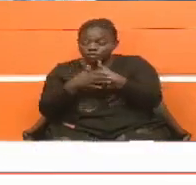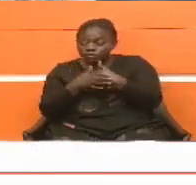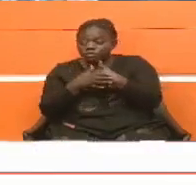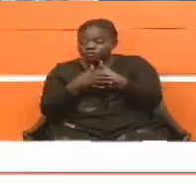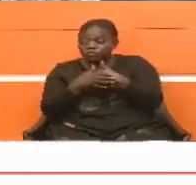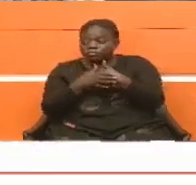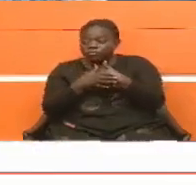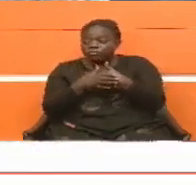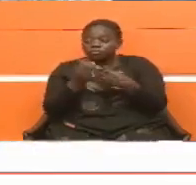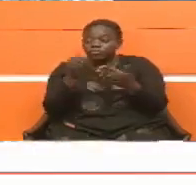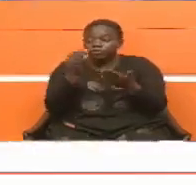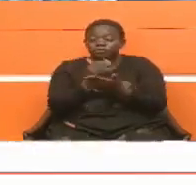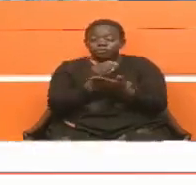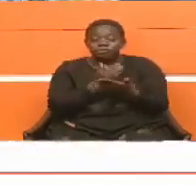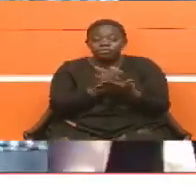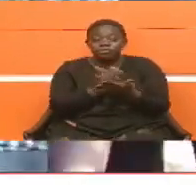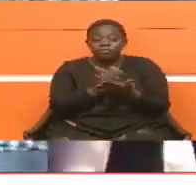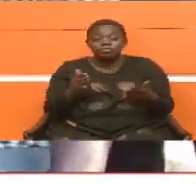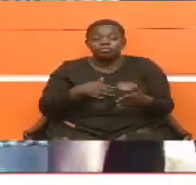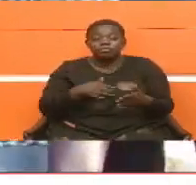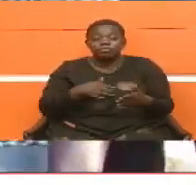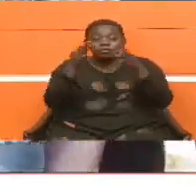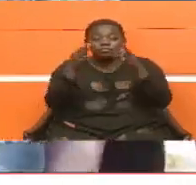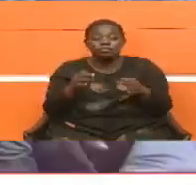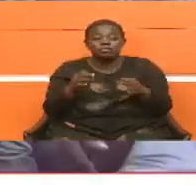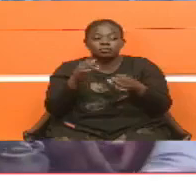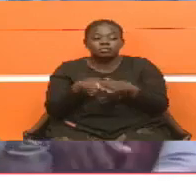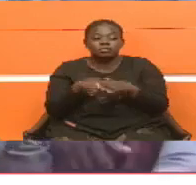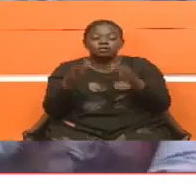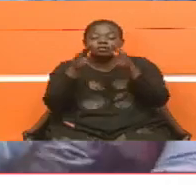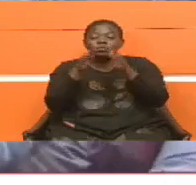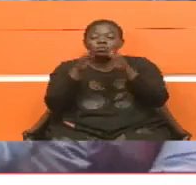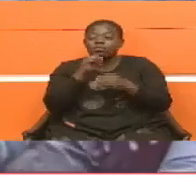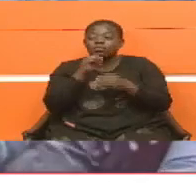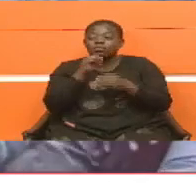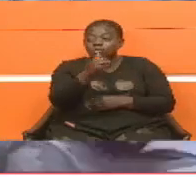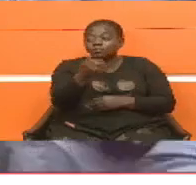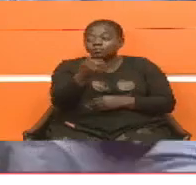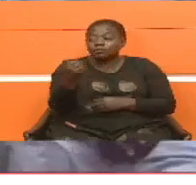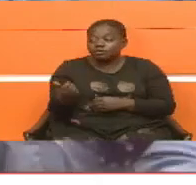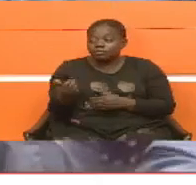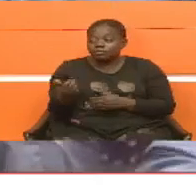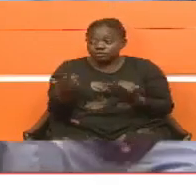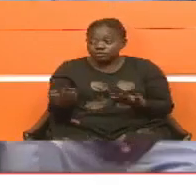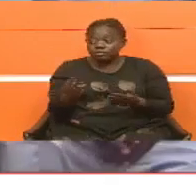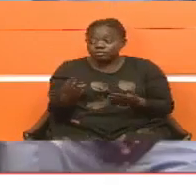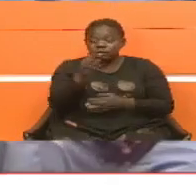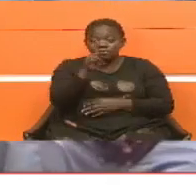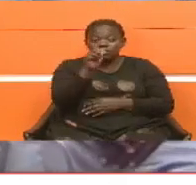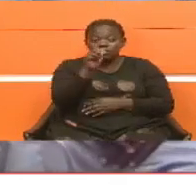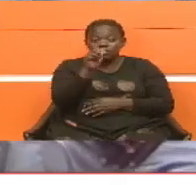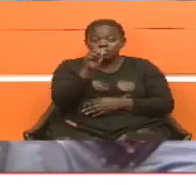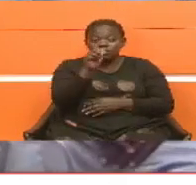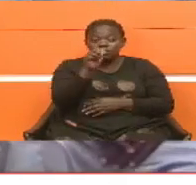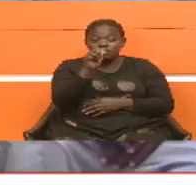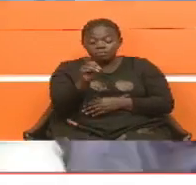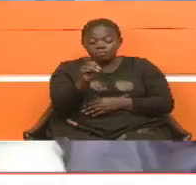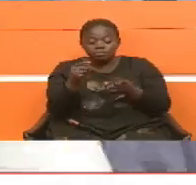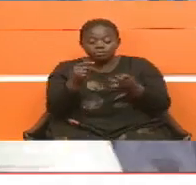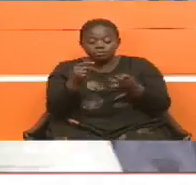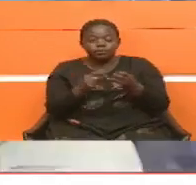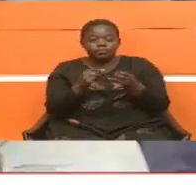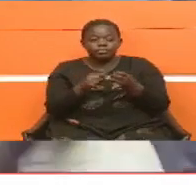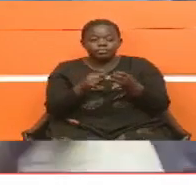Naleka nsibyewo olw'ensonga mwalimu ebintu byange mu nnyumba. Abazzukulu bano abatawena kuliko Kato Christopher Emmanuel